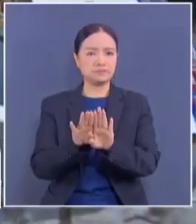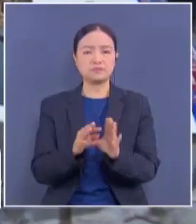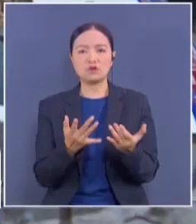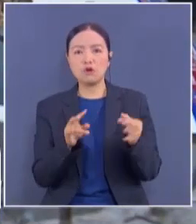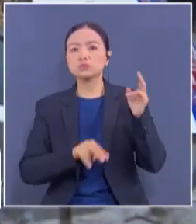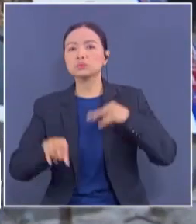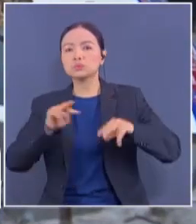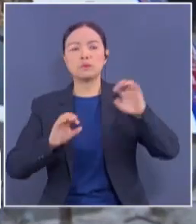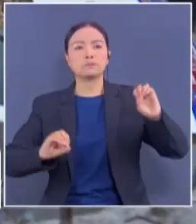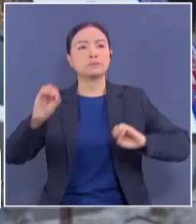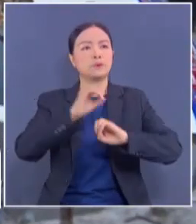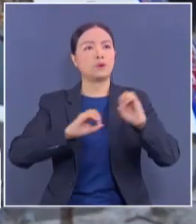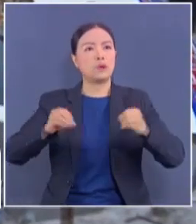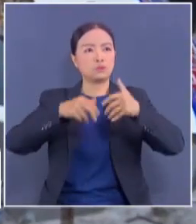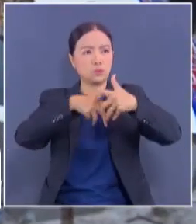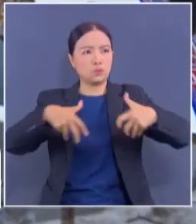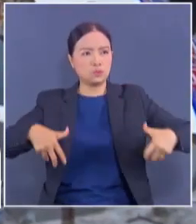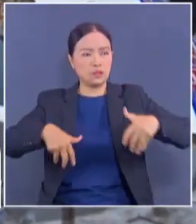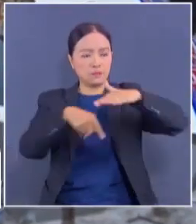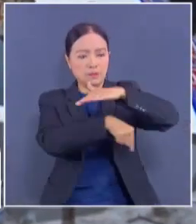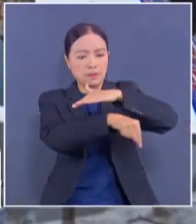อการตรวจสอบความปลอดภัยทางโครงสร้าง